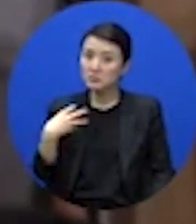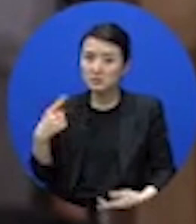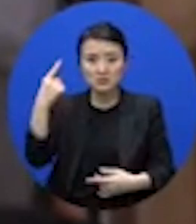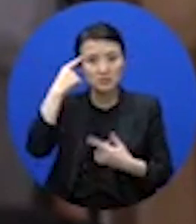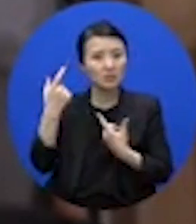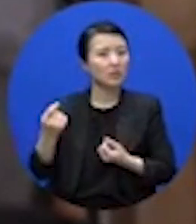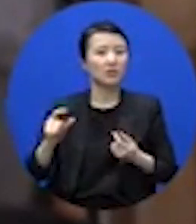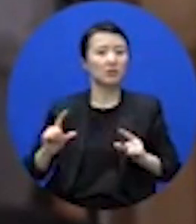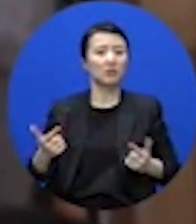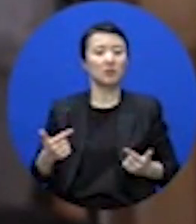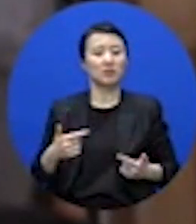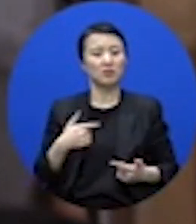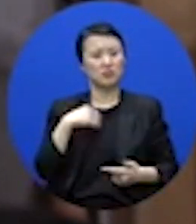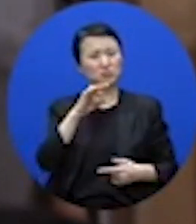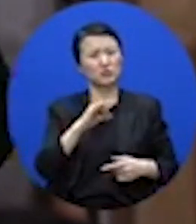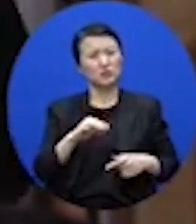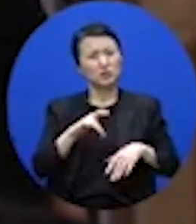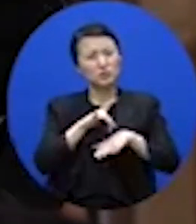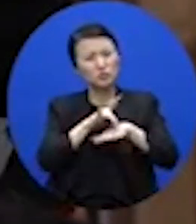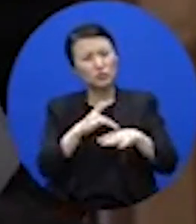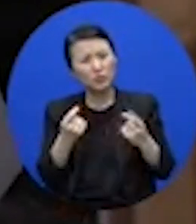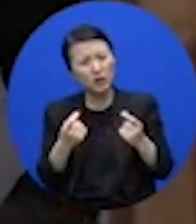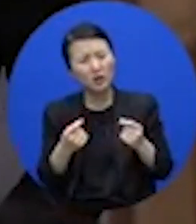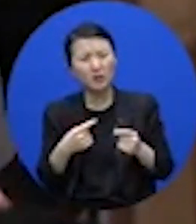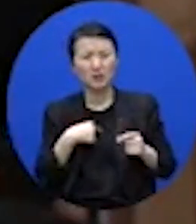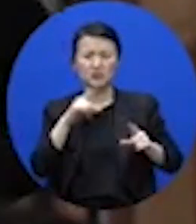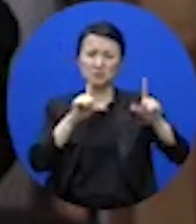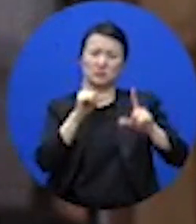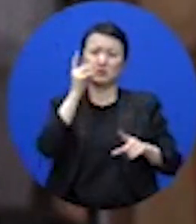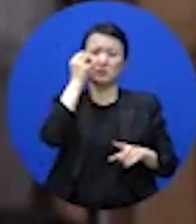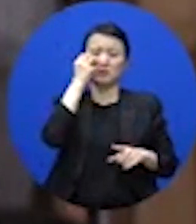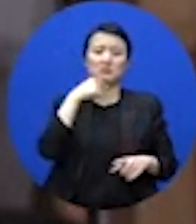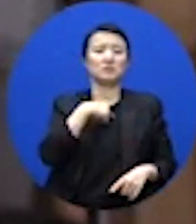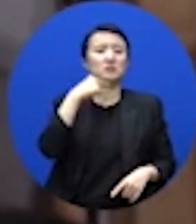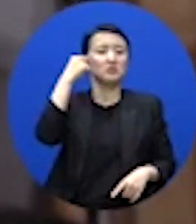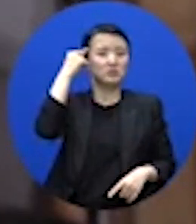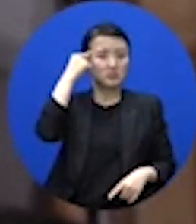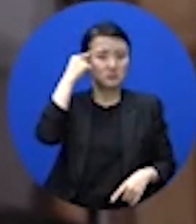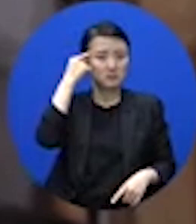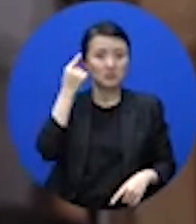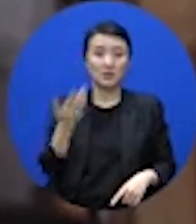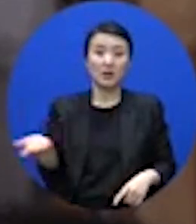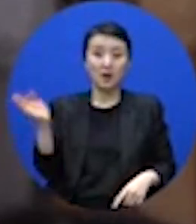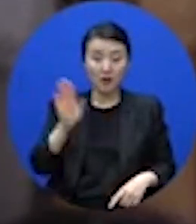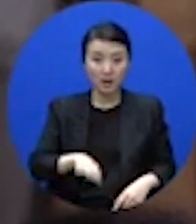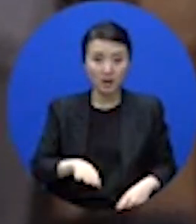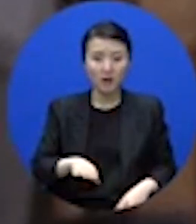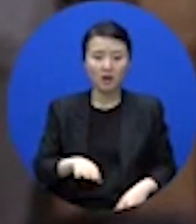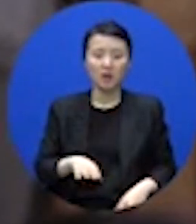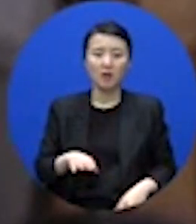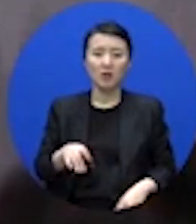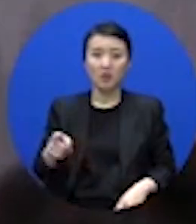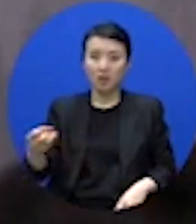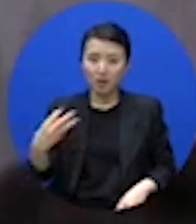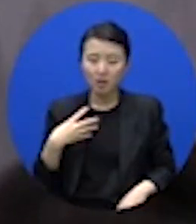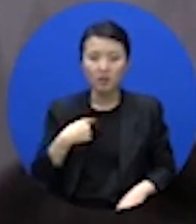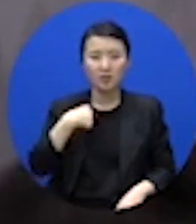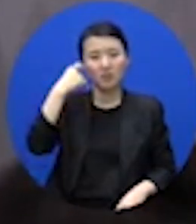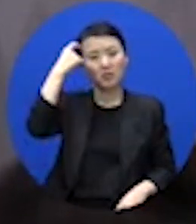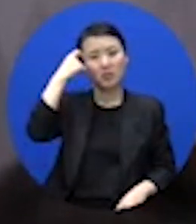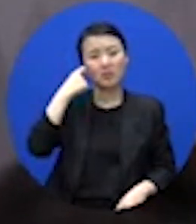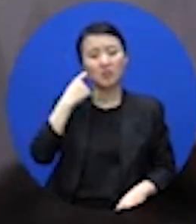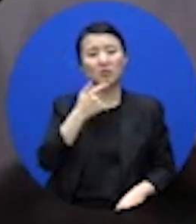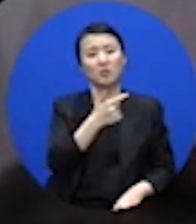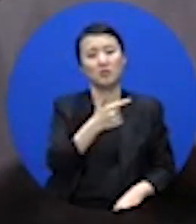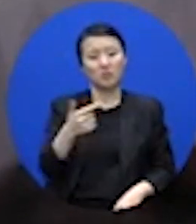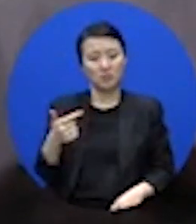번도 없어요. 이 그림, 저 웬 귀신이야? 웬 탈바 같지야? 그런데 제가 참 많은 거를 느꼈어요. 그래서